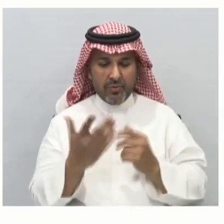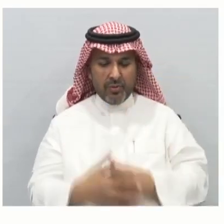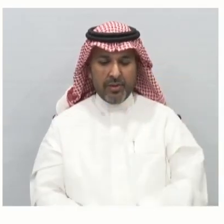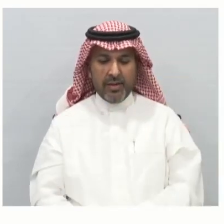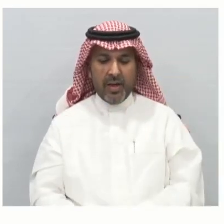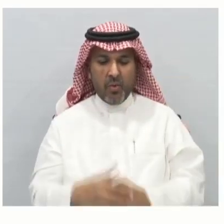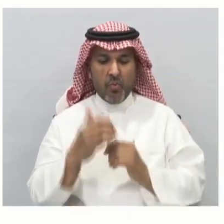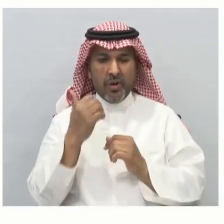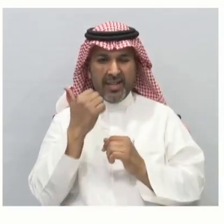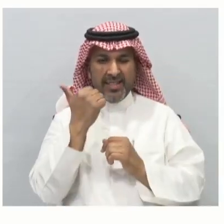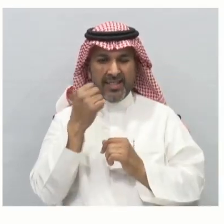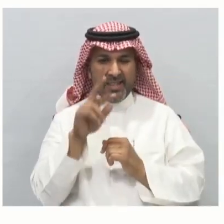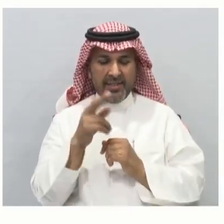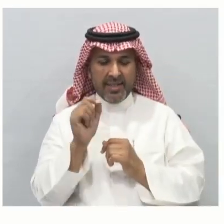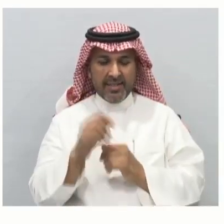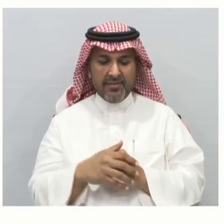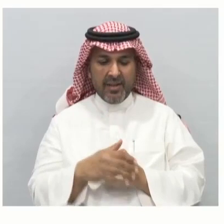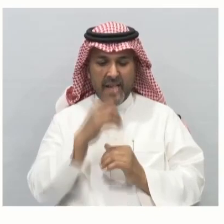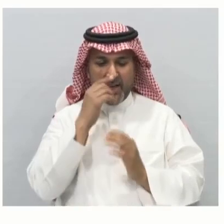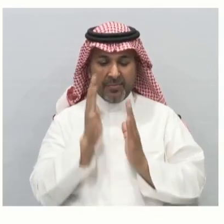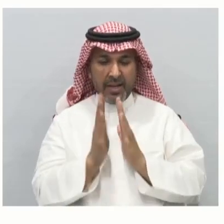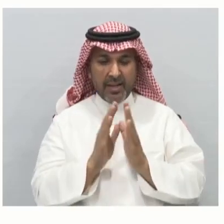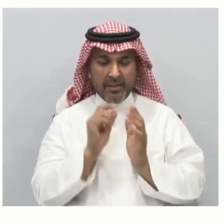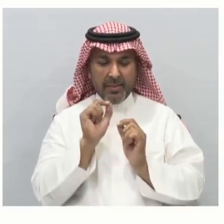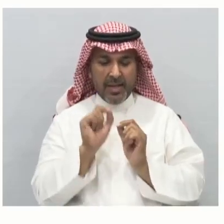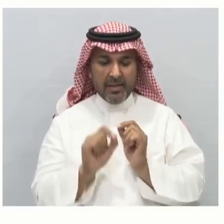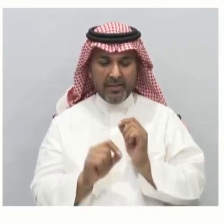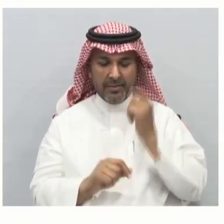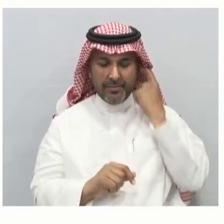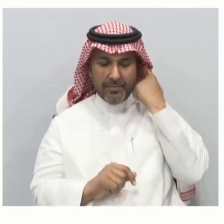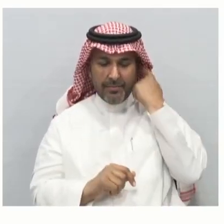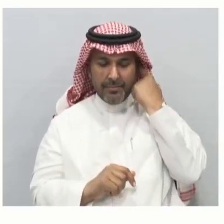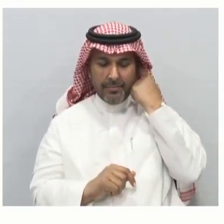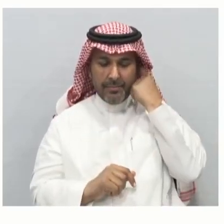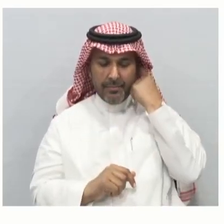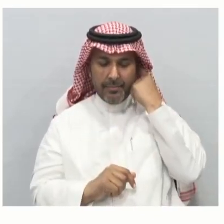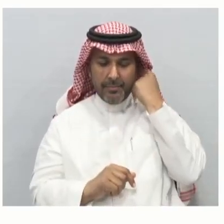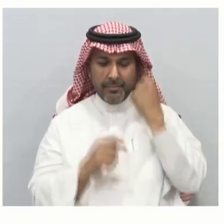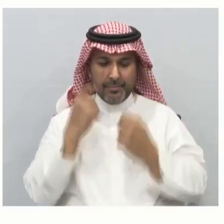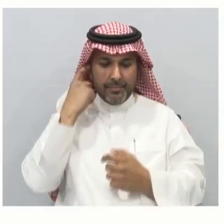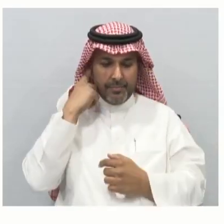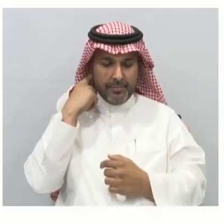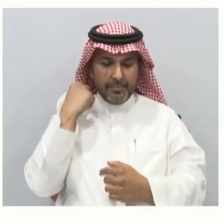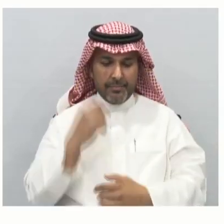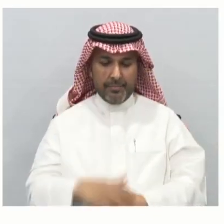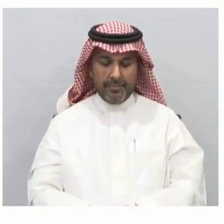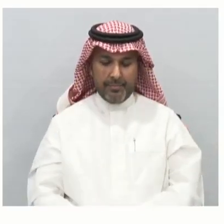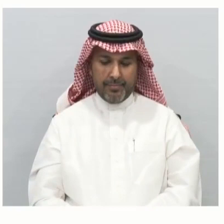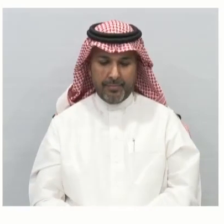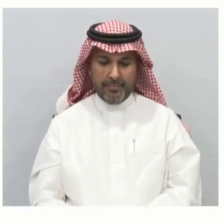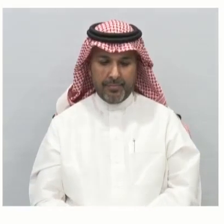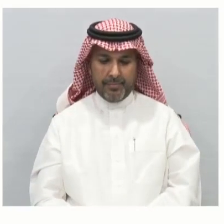طريقه ترتيب اضع الفاصله تحت الفاصله اضع الان كل منزله تحت منزل الشبيهه لها سته من مئه